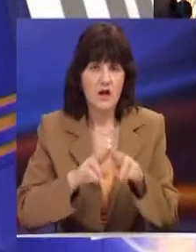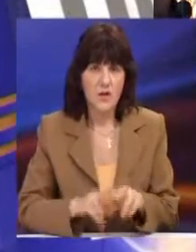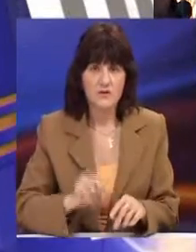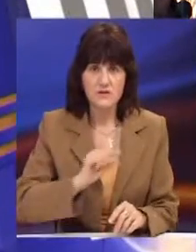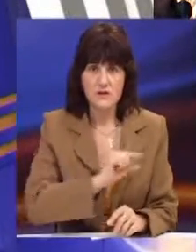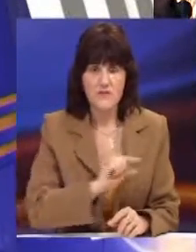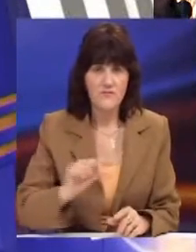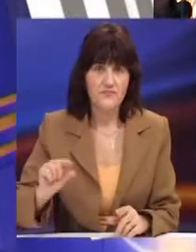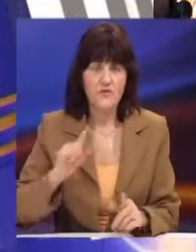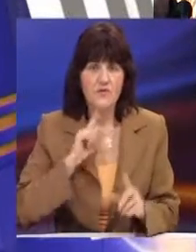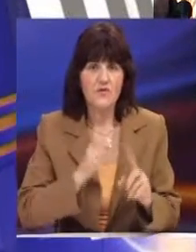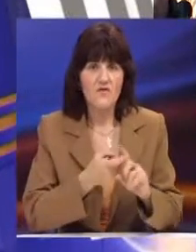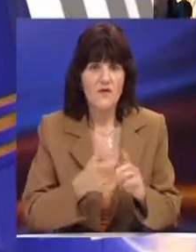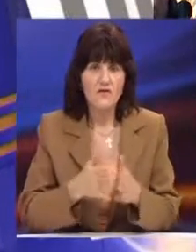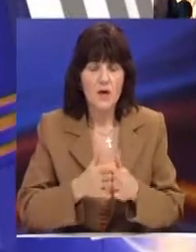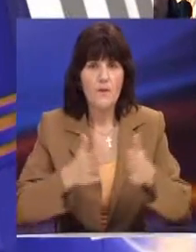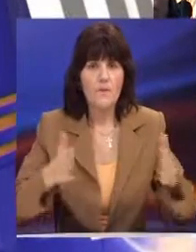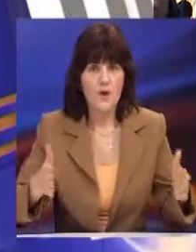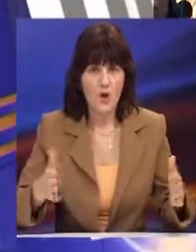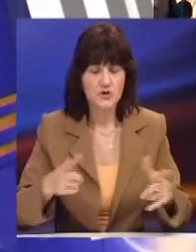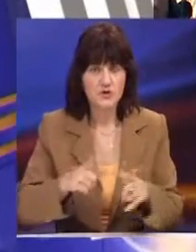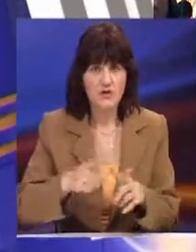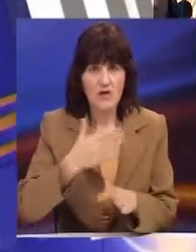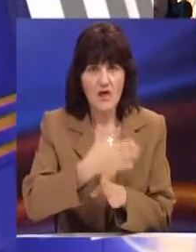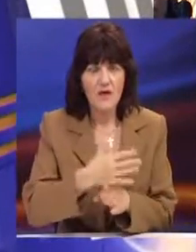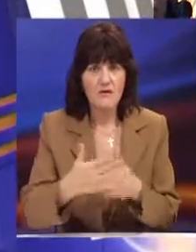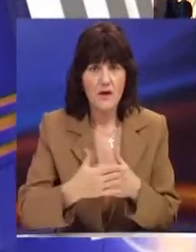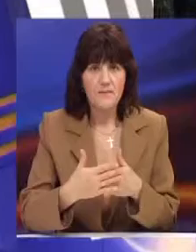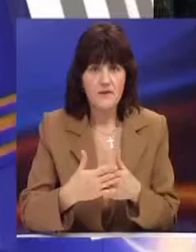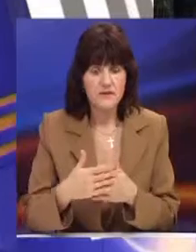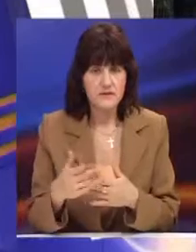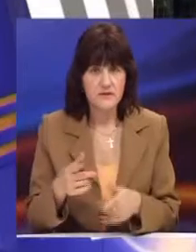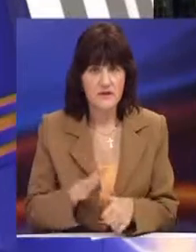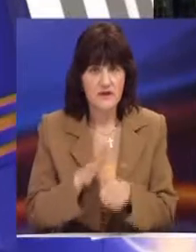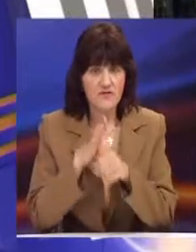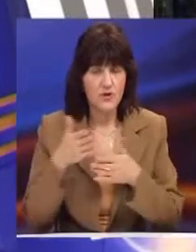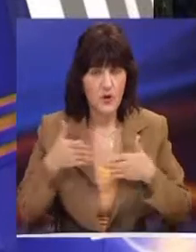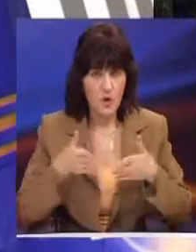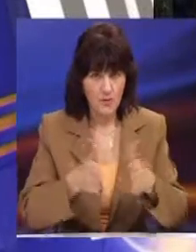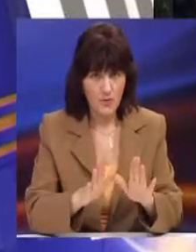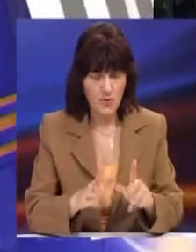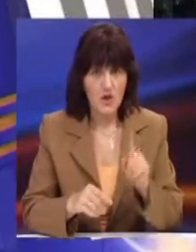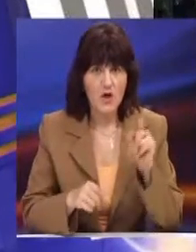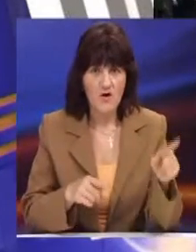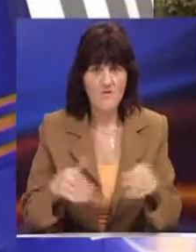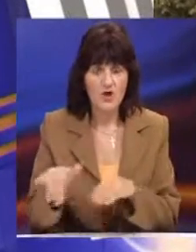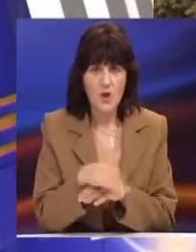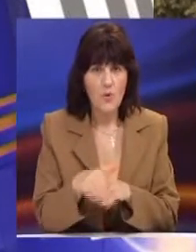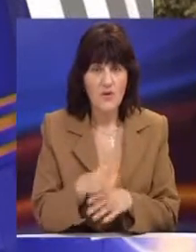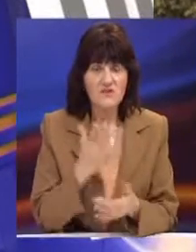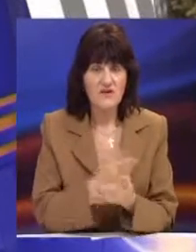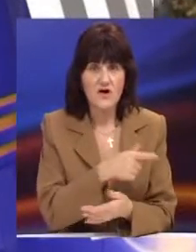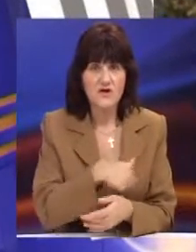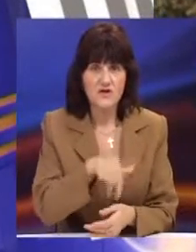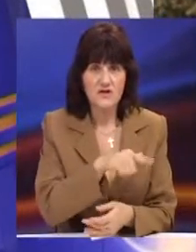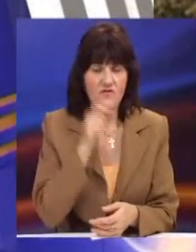je onaj deo koji se odnosi na proširenje tri raskrsnice na E5 putu. Gradonačelnik Subotice ističe da su stanovnici ove ulice